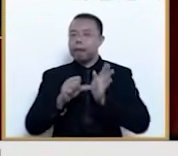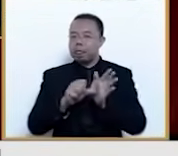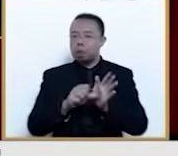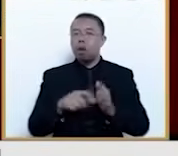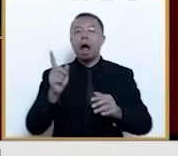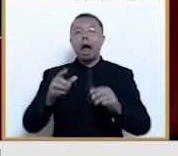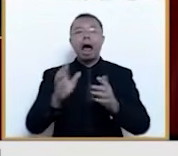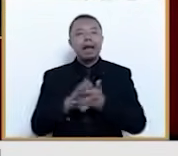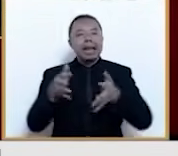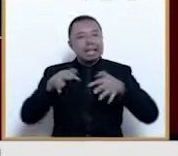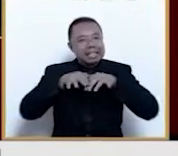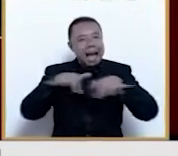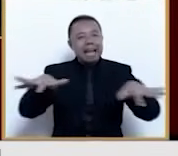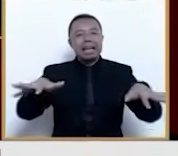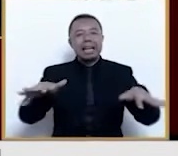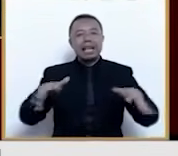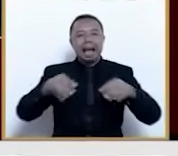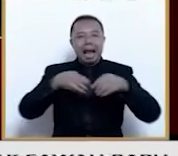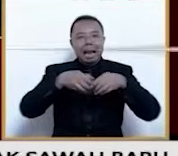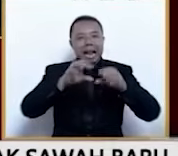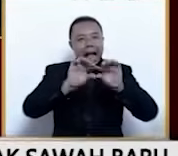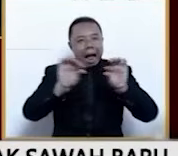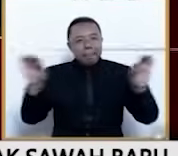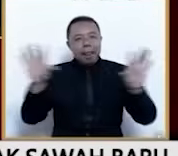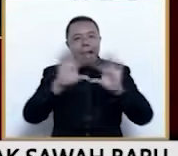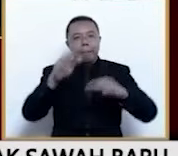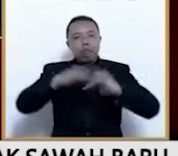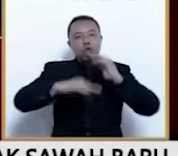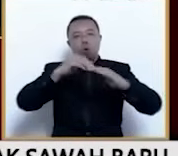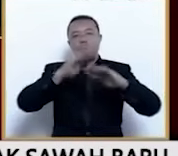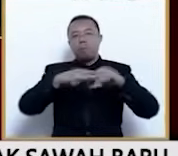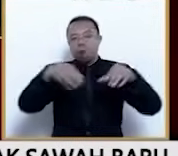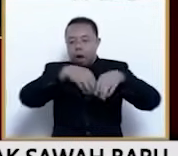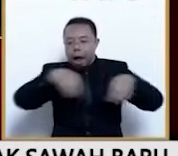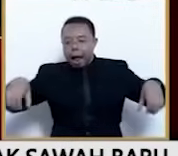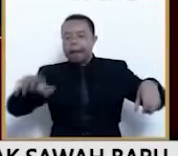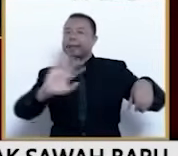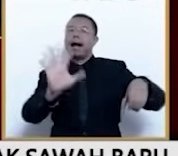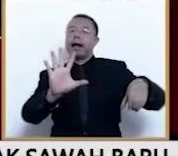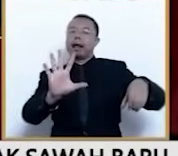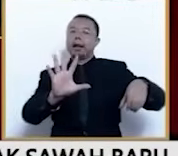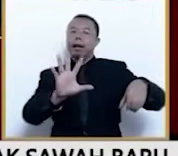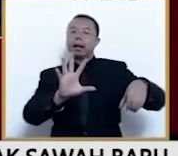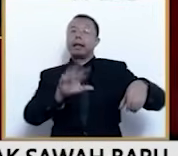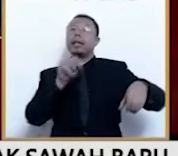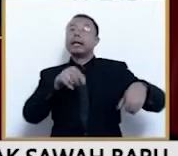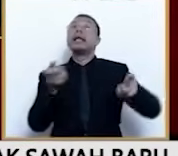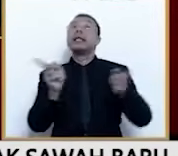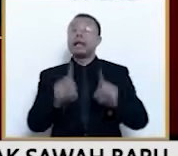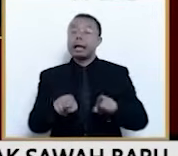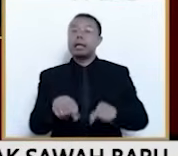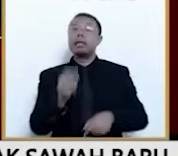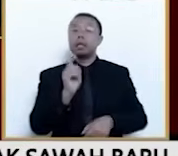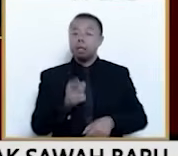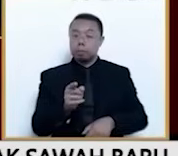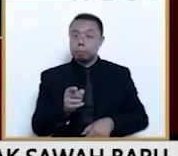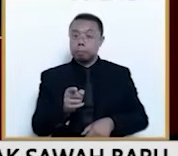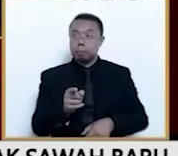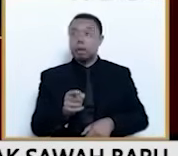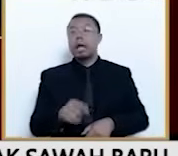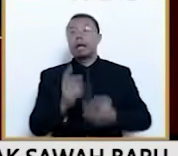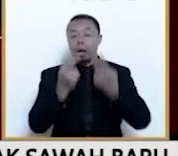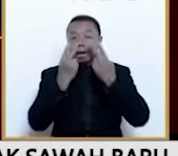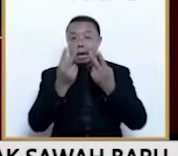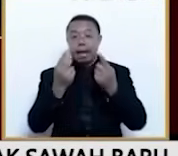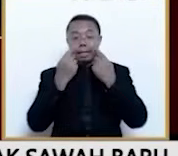terpadu agar kabel-kabel tidak menumpuk drainase. Inilah yang terjadi. Nah, kemudian